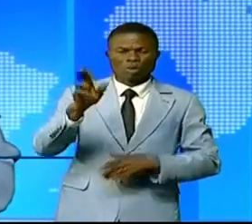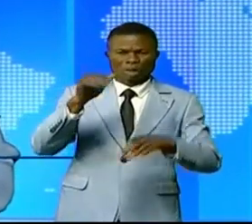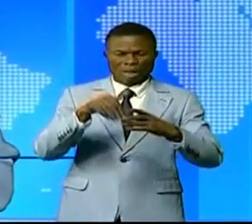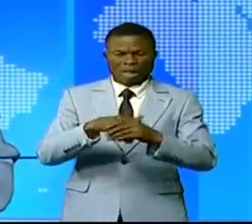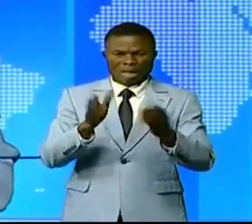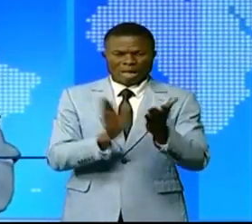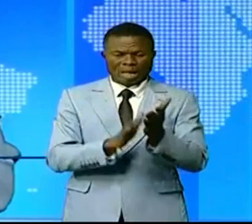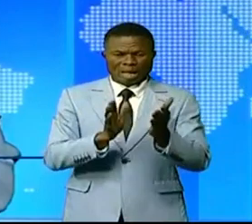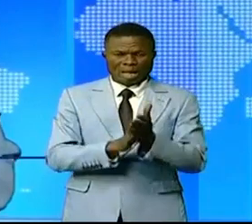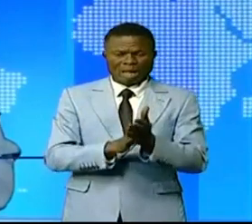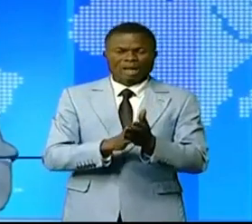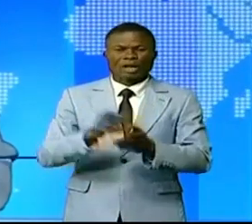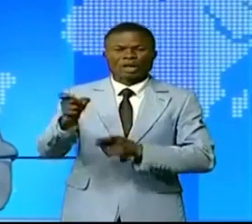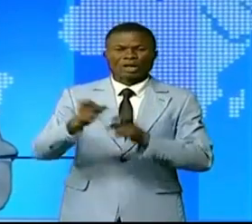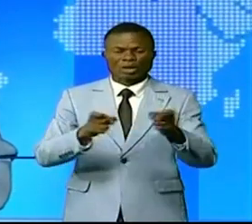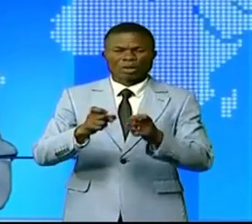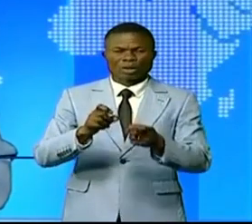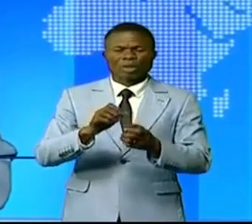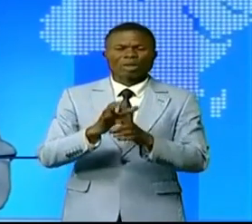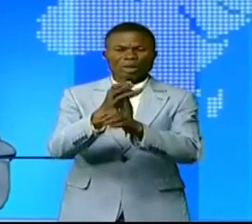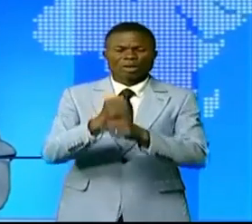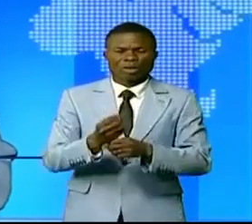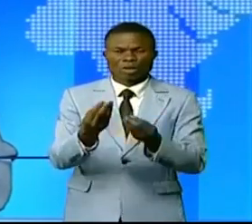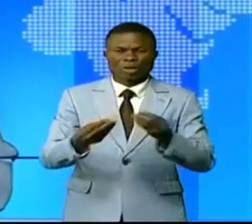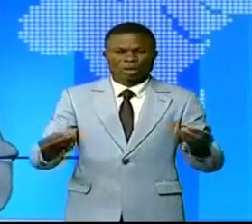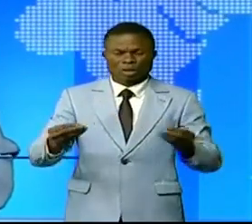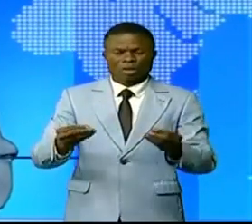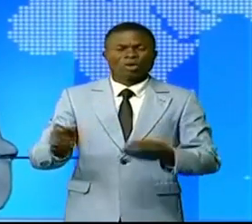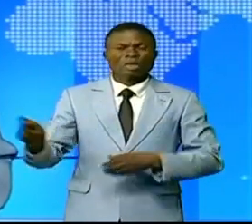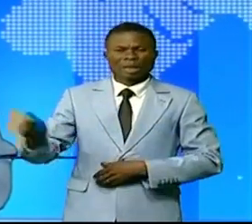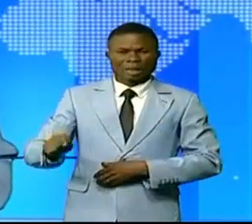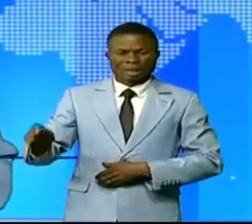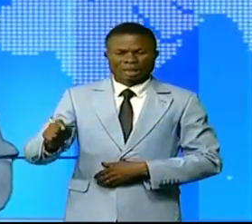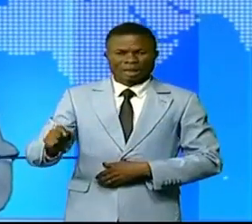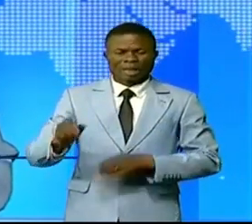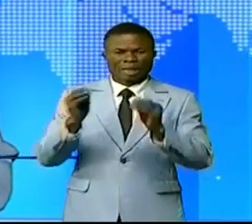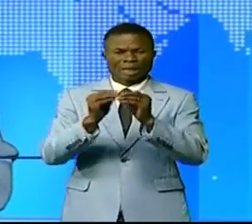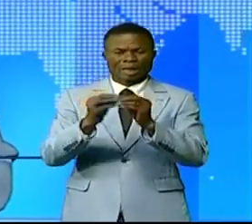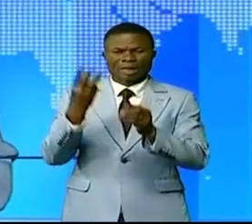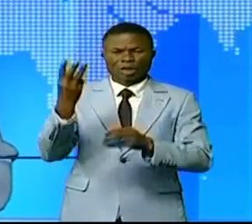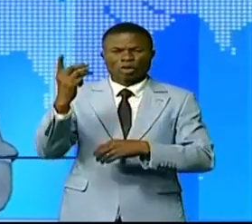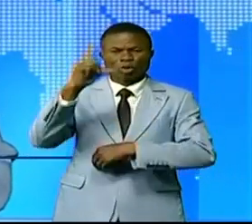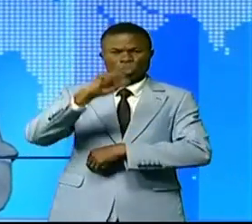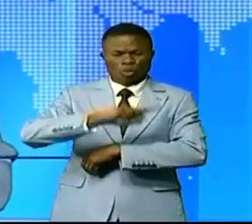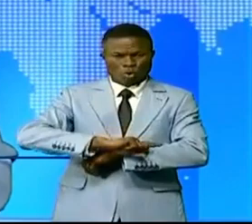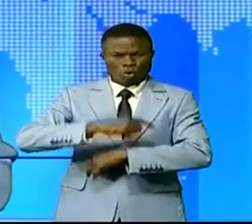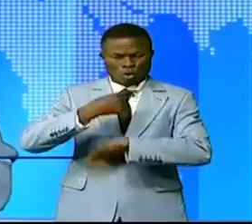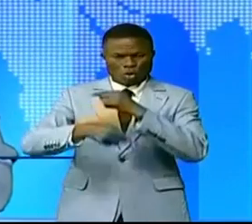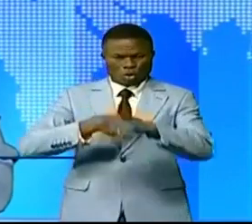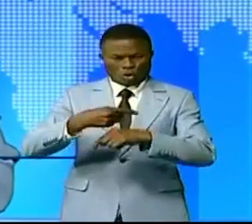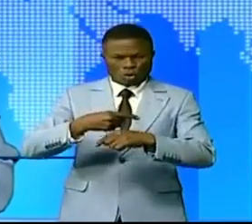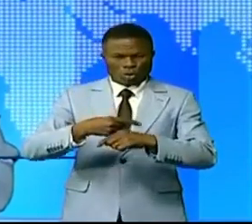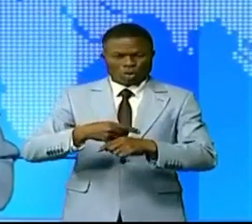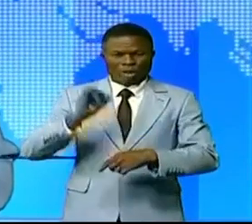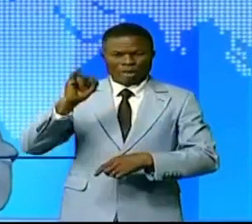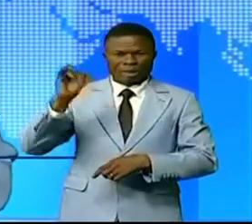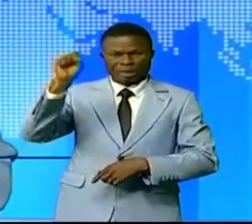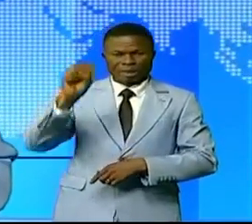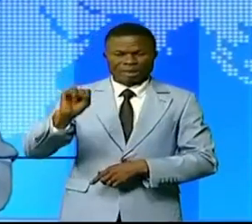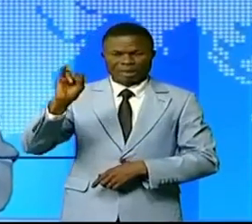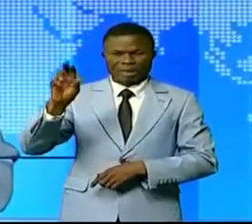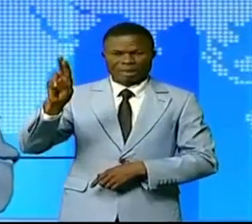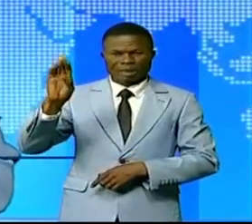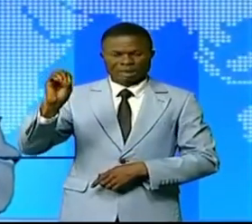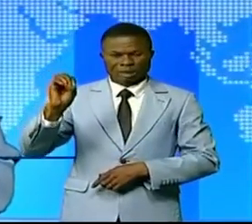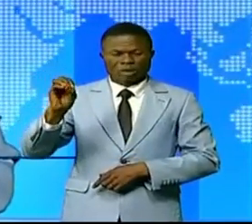la gestion axée sur le résultat de leurs entités. Un atelier de 3 jours ouvert à Isiro ce lundi